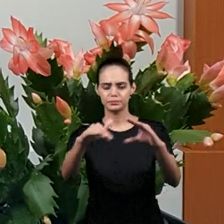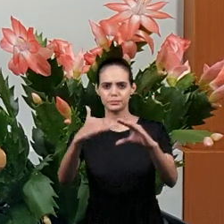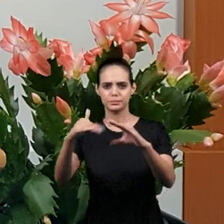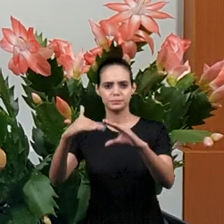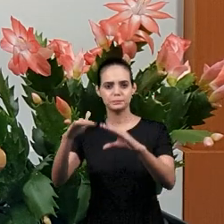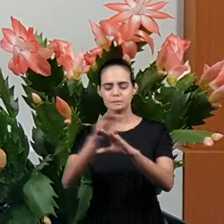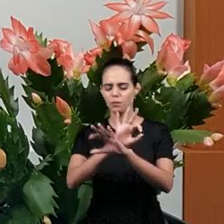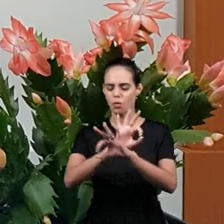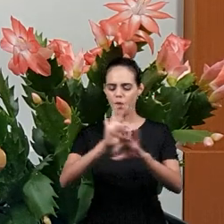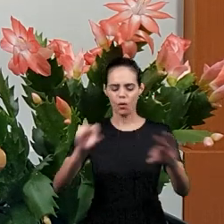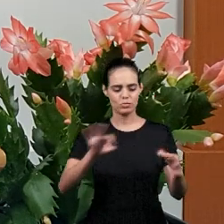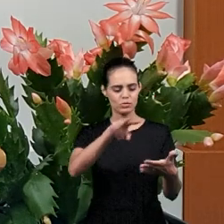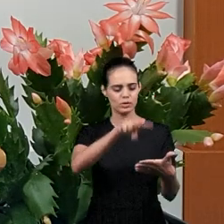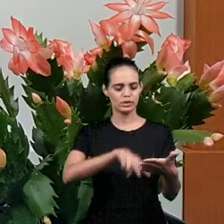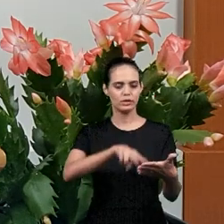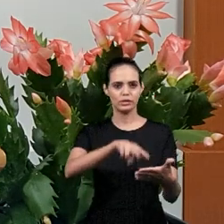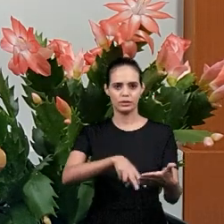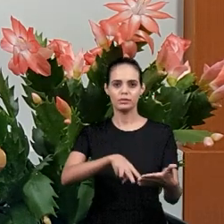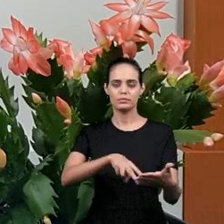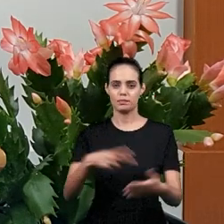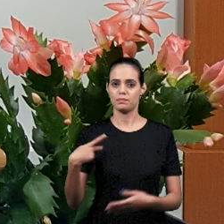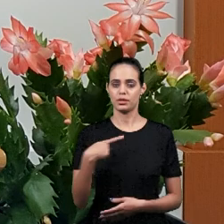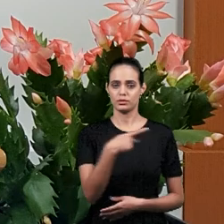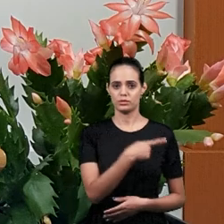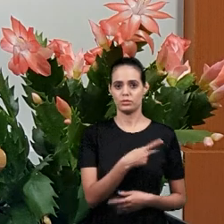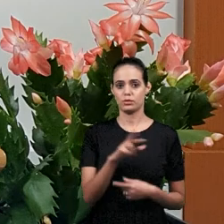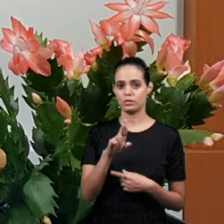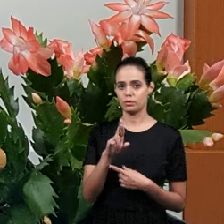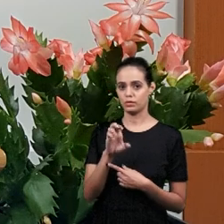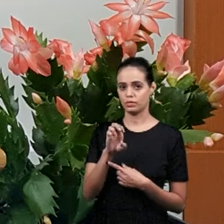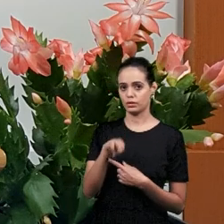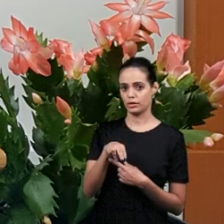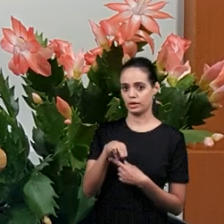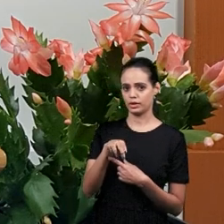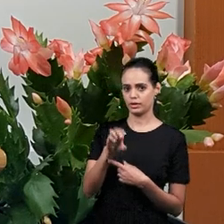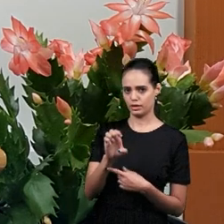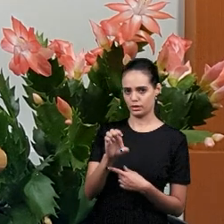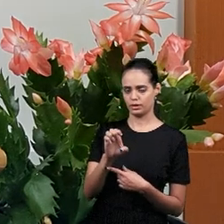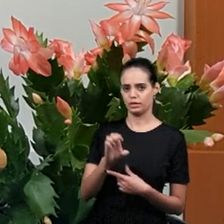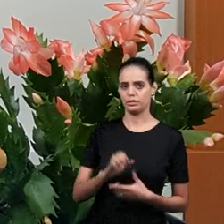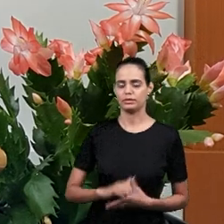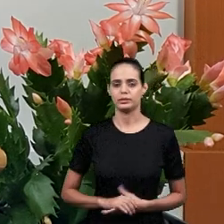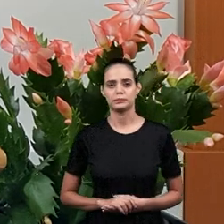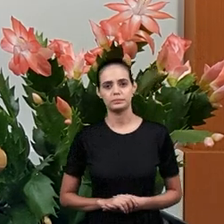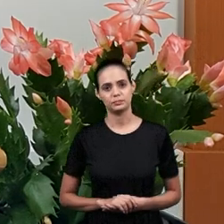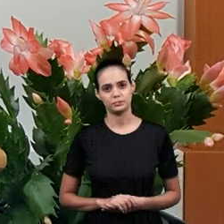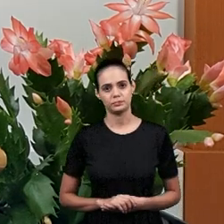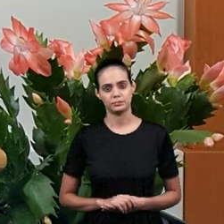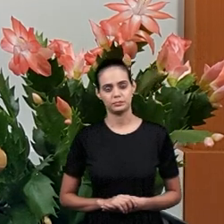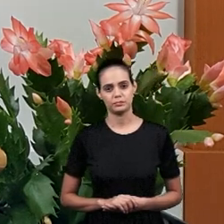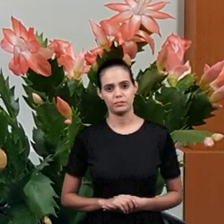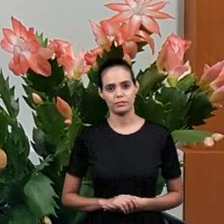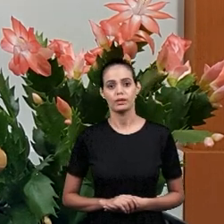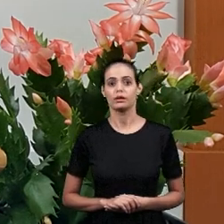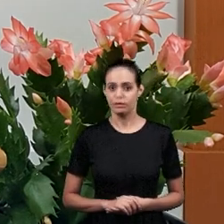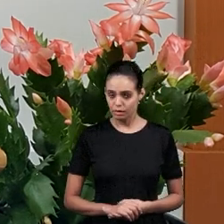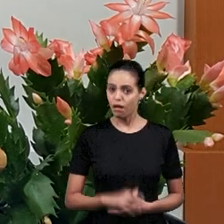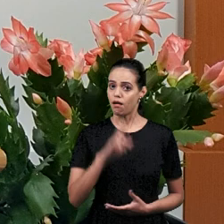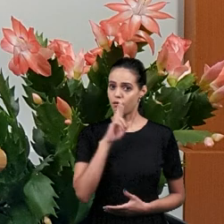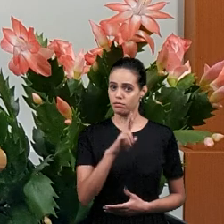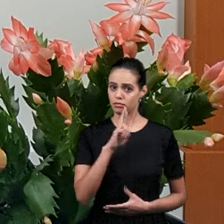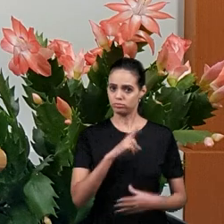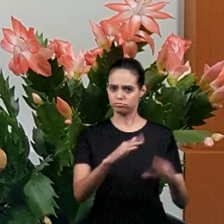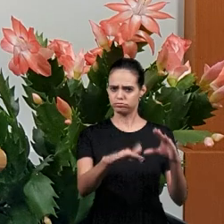René Toledo, de l'église Quinta Normale. Et il a posé les réponses avec les conclusions qu'il a